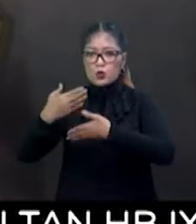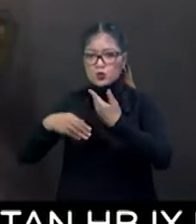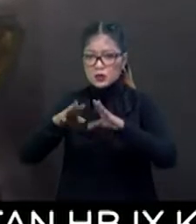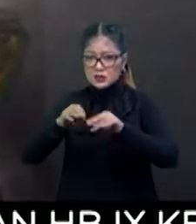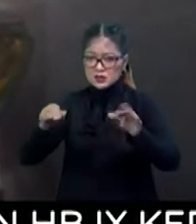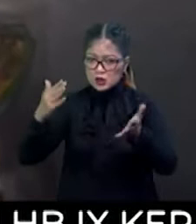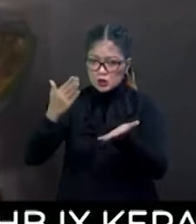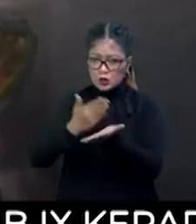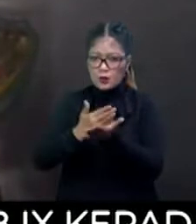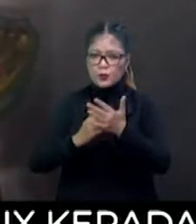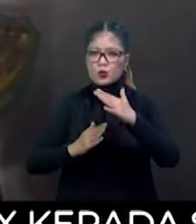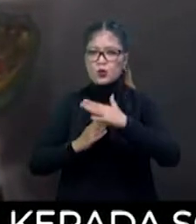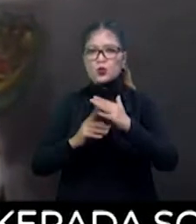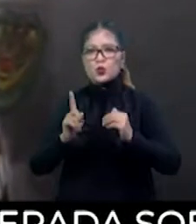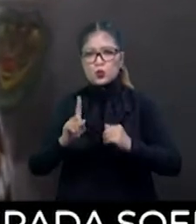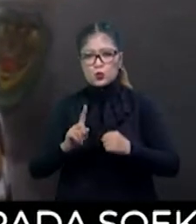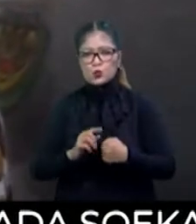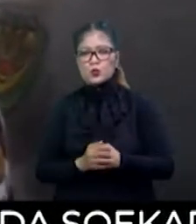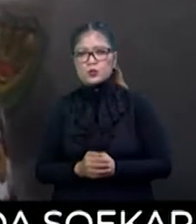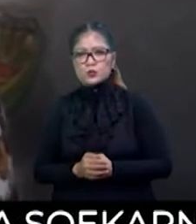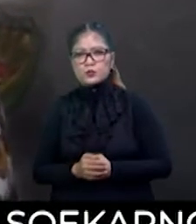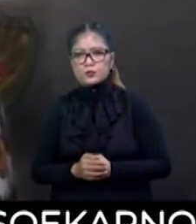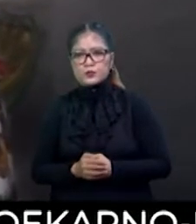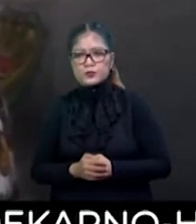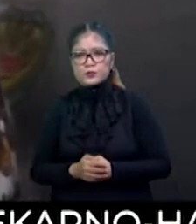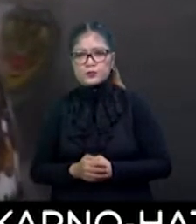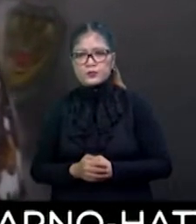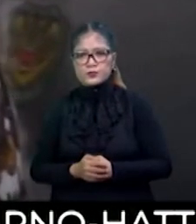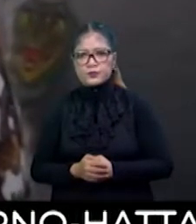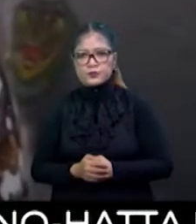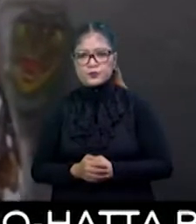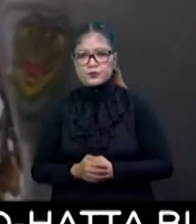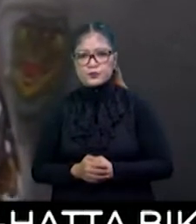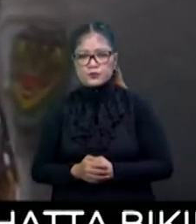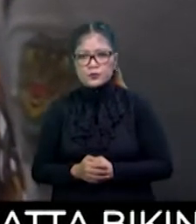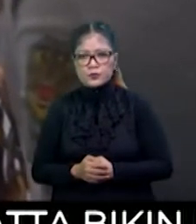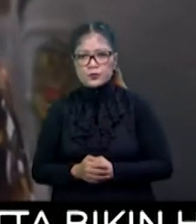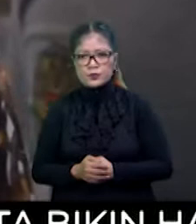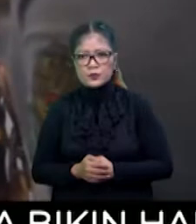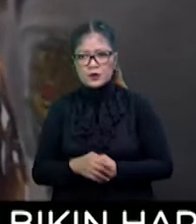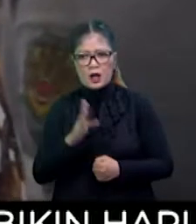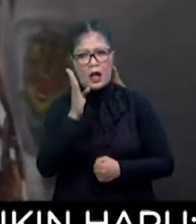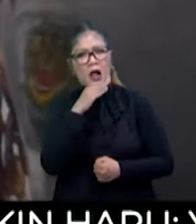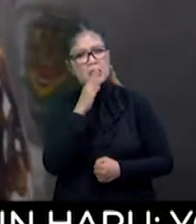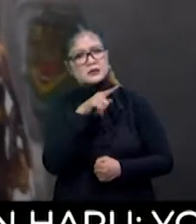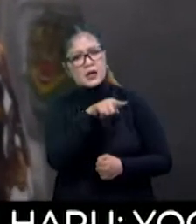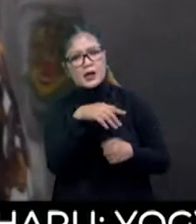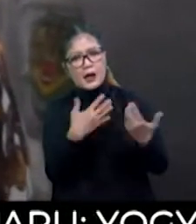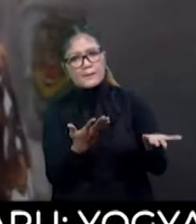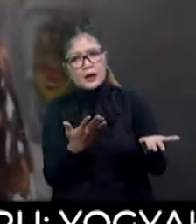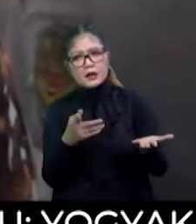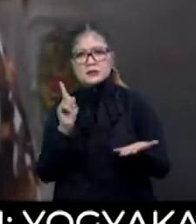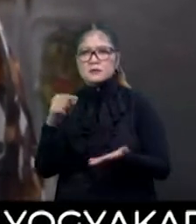kita berhenti produksi karena untuk dijual besok kan. Alasannya sendiri kenapa, Pak, mogok, Pak? Ya karena